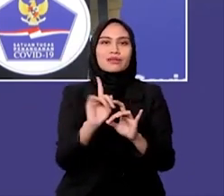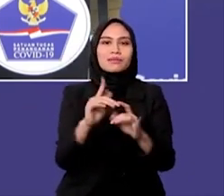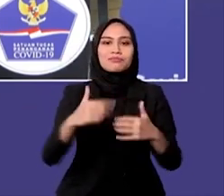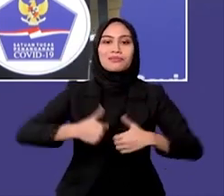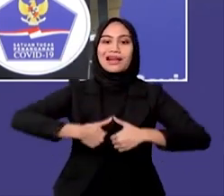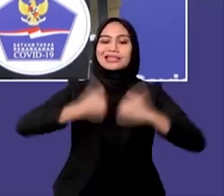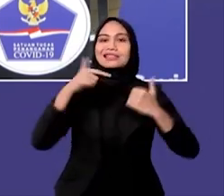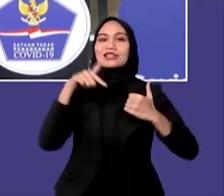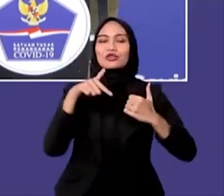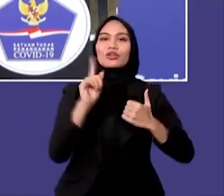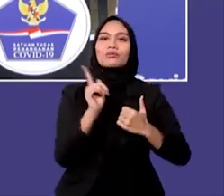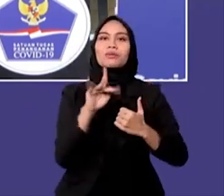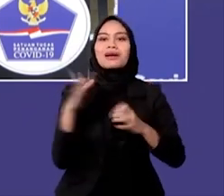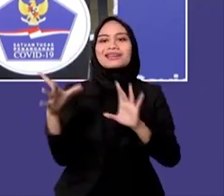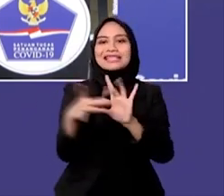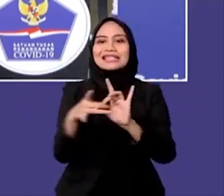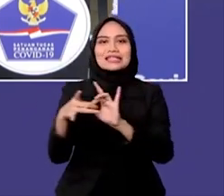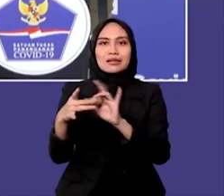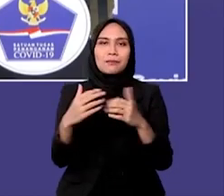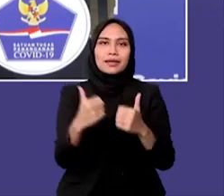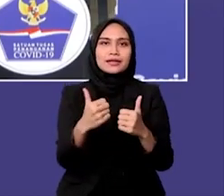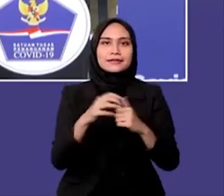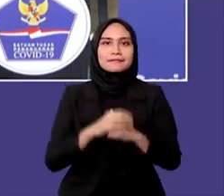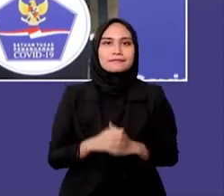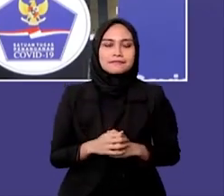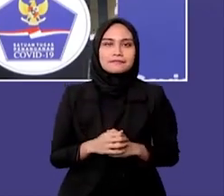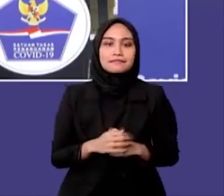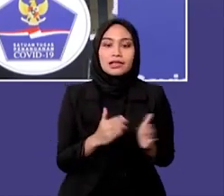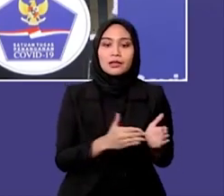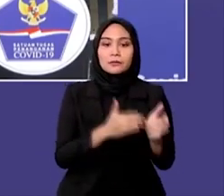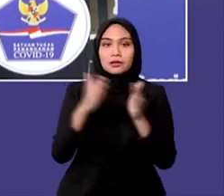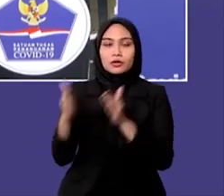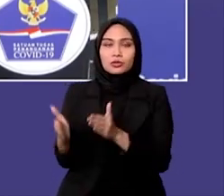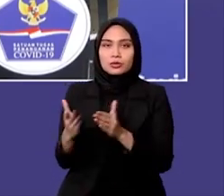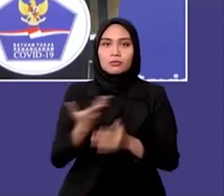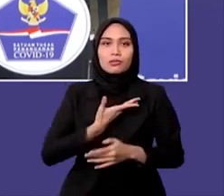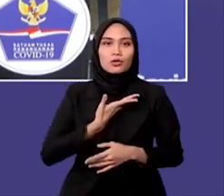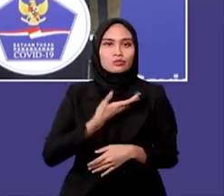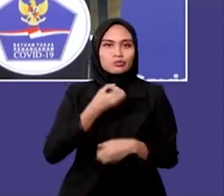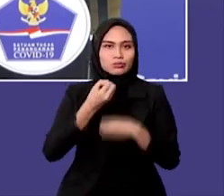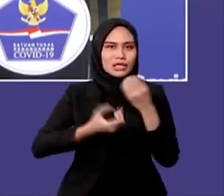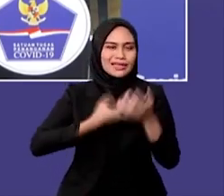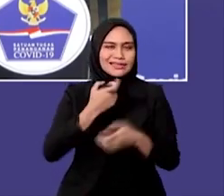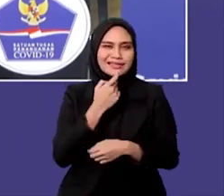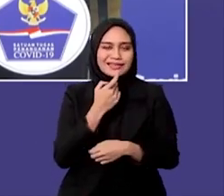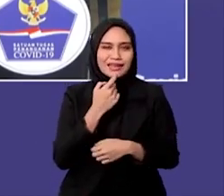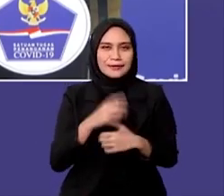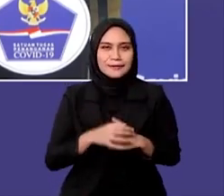kita juga berikutnya Kami ingin menyampaikan tentang